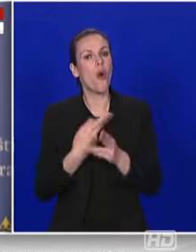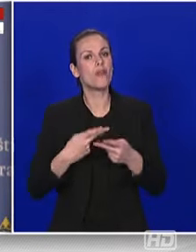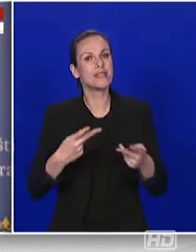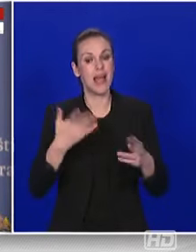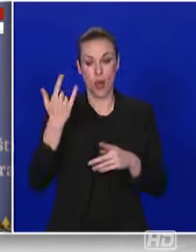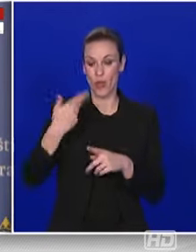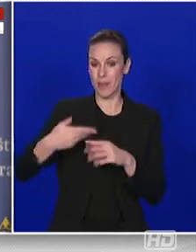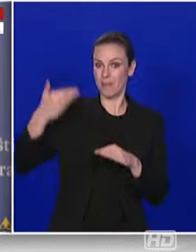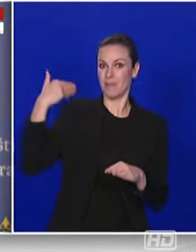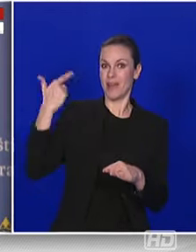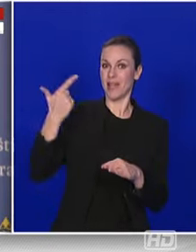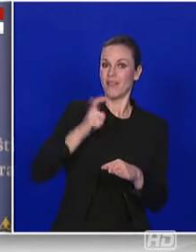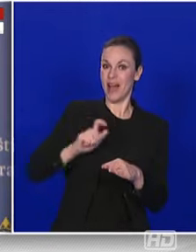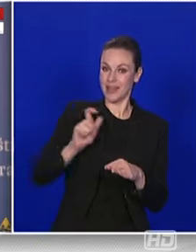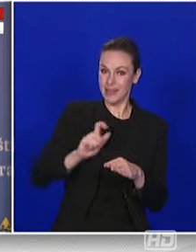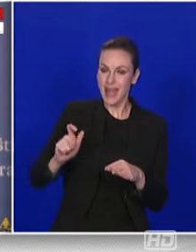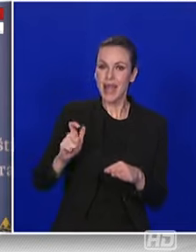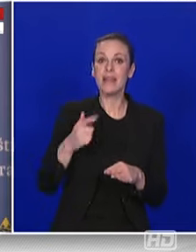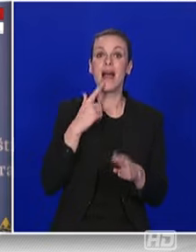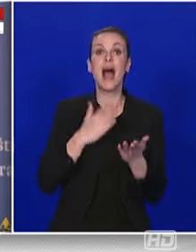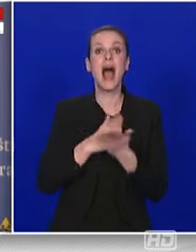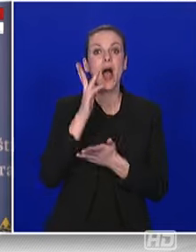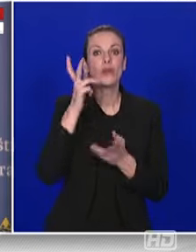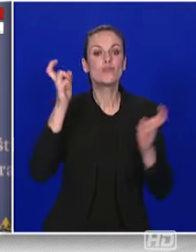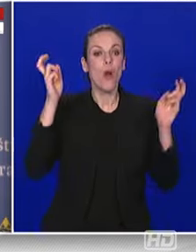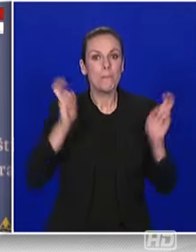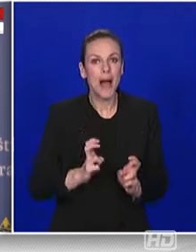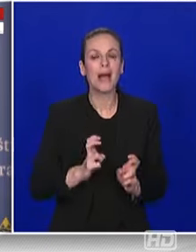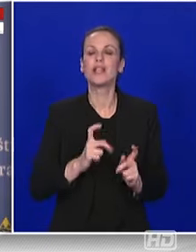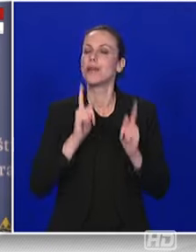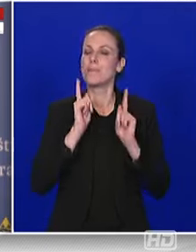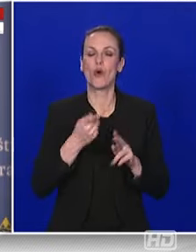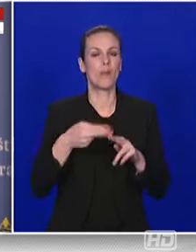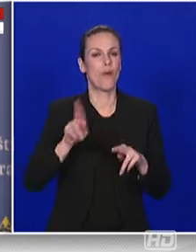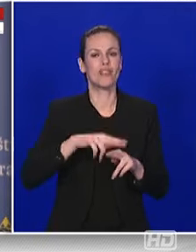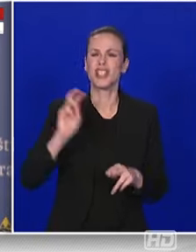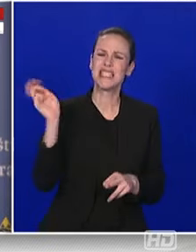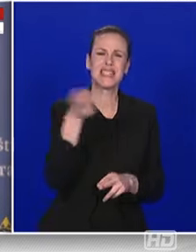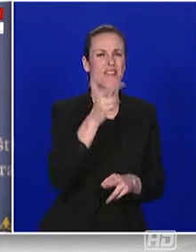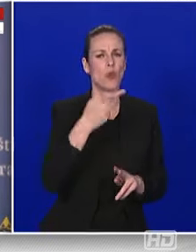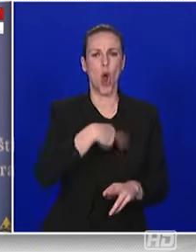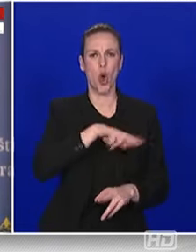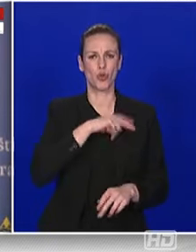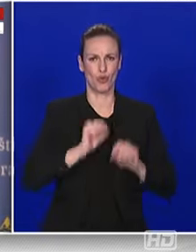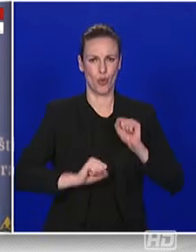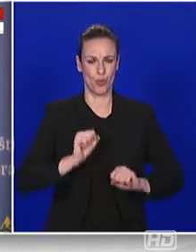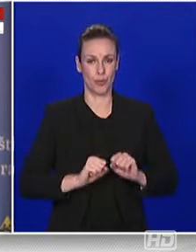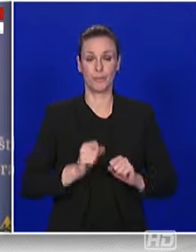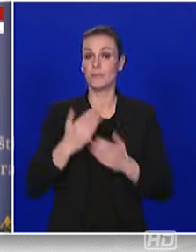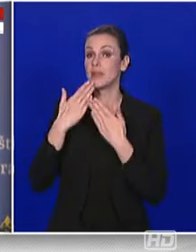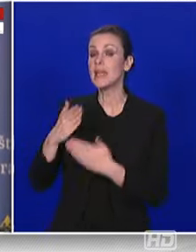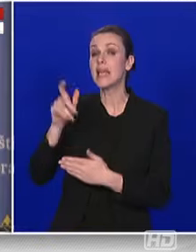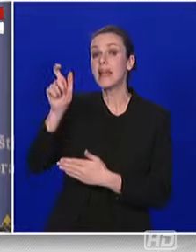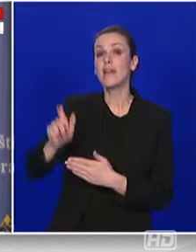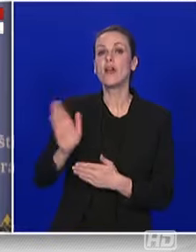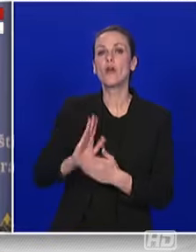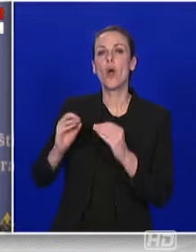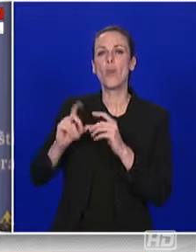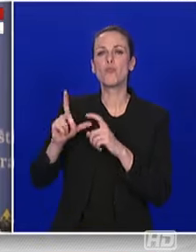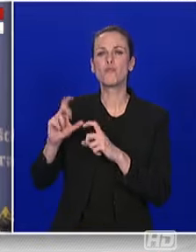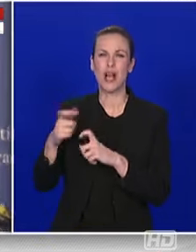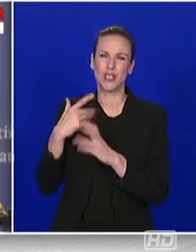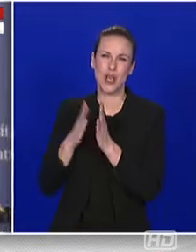2 tjedna i ako želimo pomoći da smanjimo taj broj, moramo se odgovornije ponašati. Hvala vam i gospođo Bubaš, ja vas lijepo